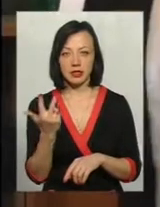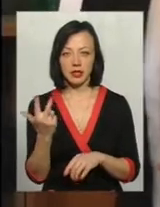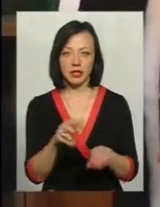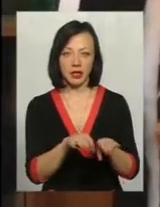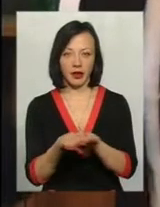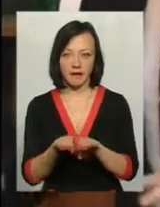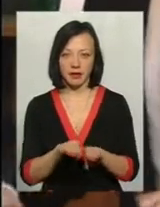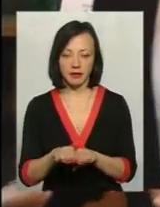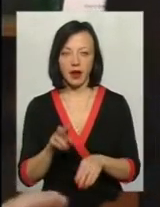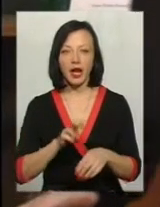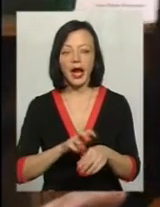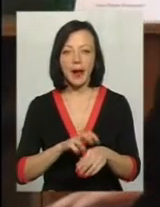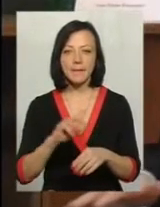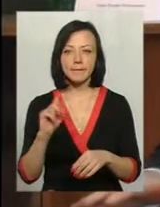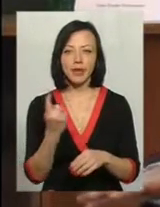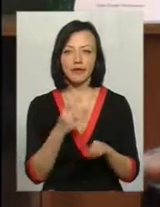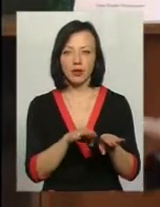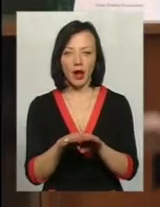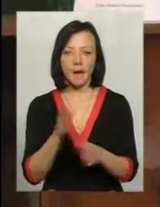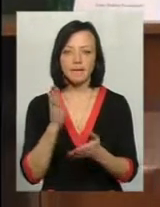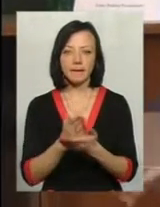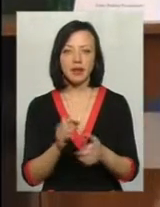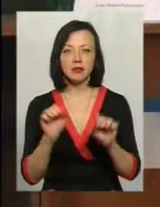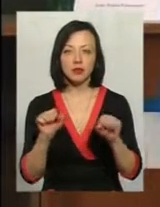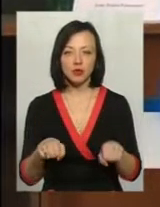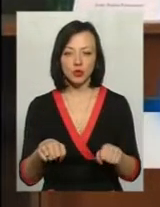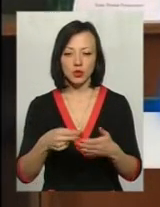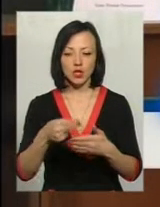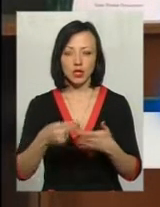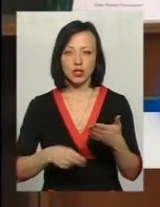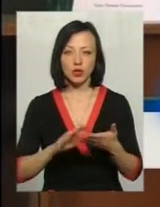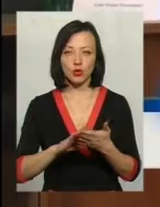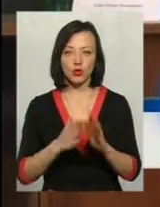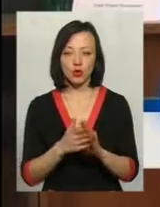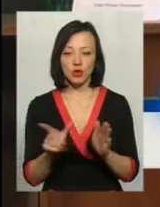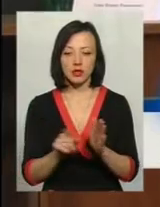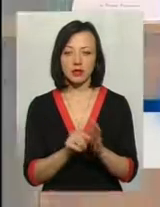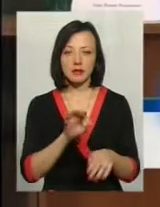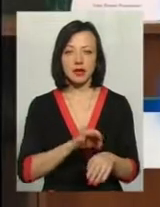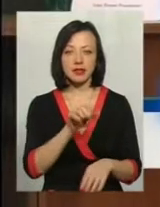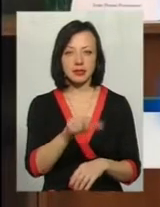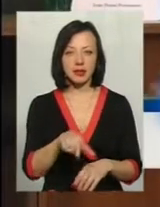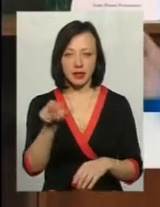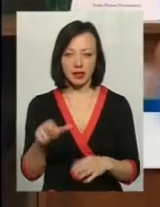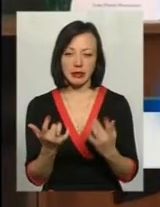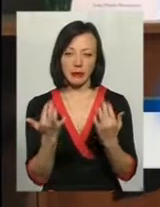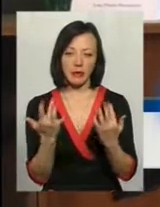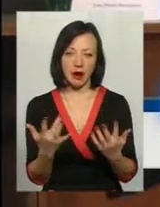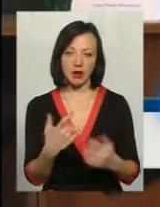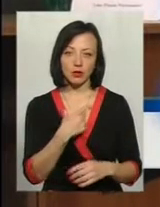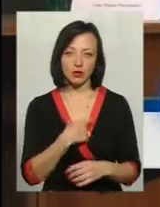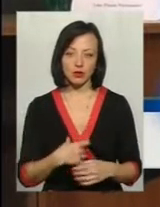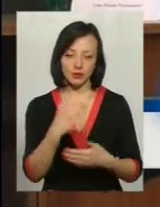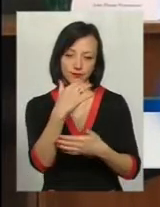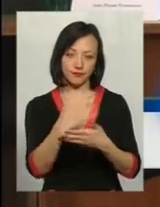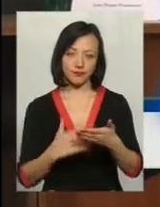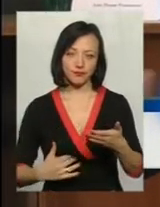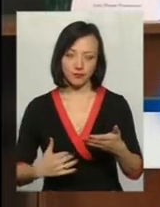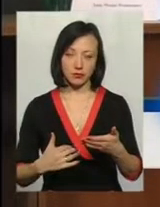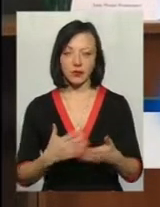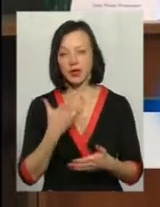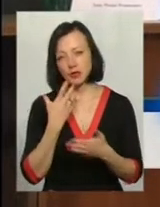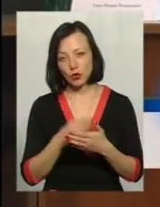рівень. Лікар первинної ланки матиме змогу заключати угоди зі своїми пацієнтами, набирати собі арсенал,